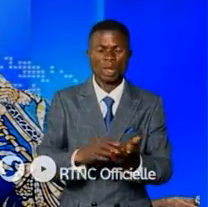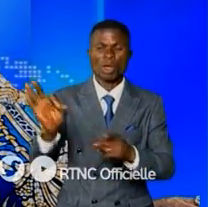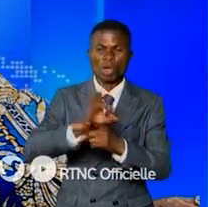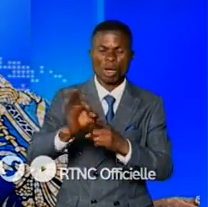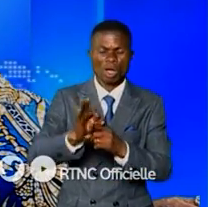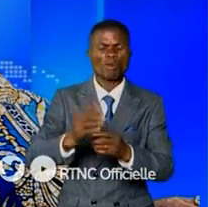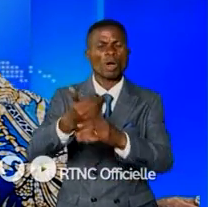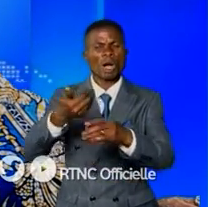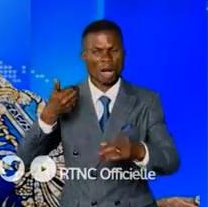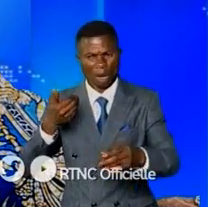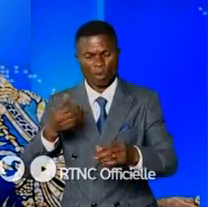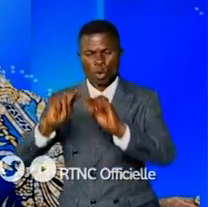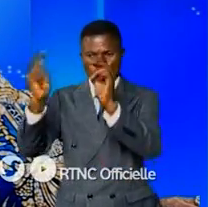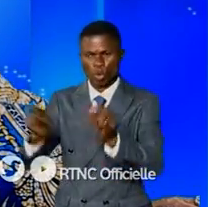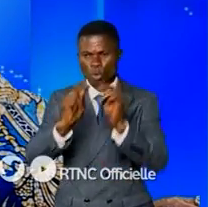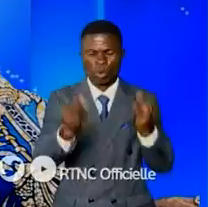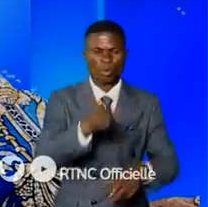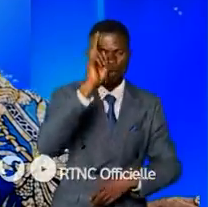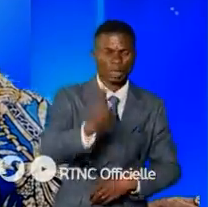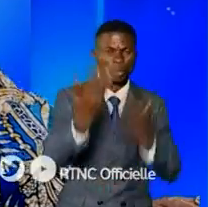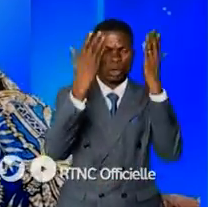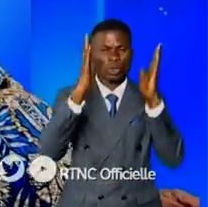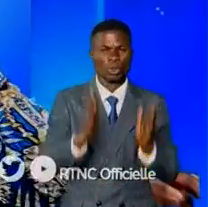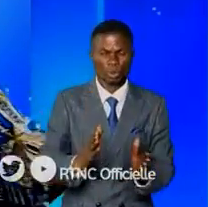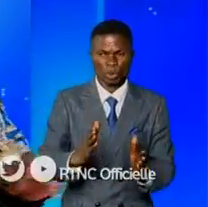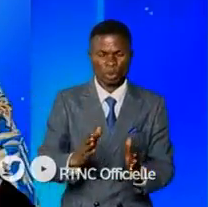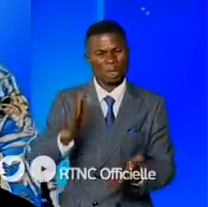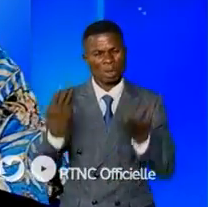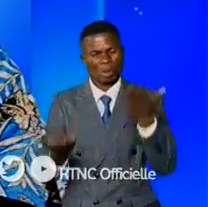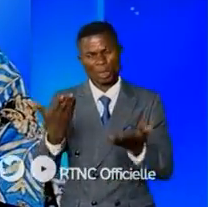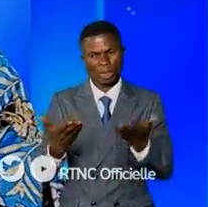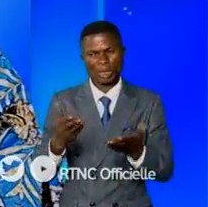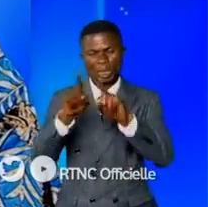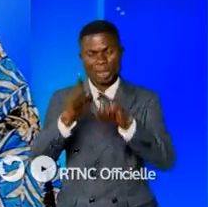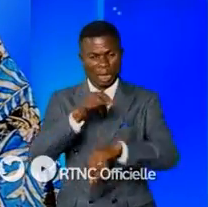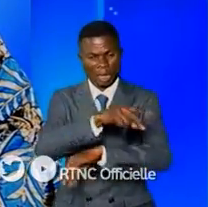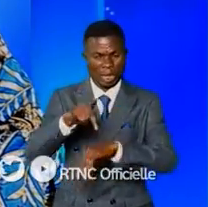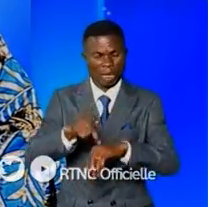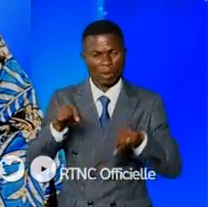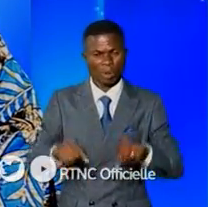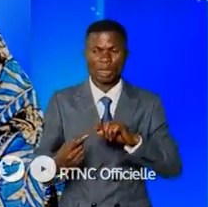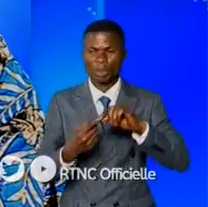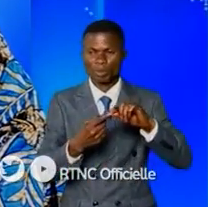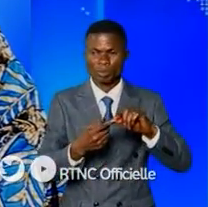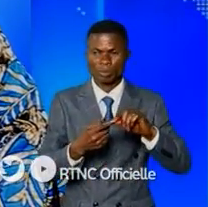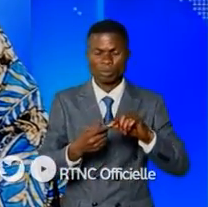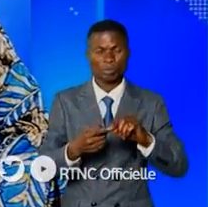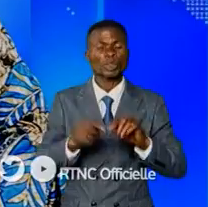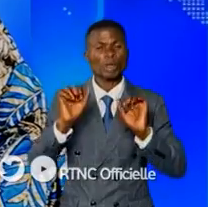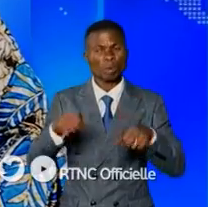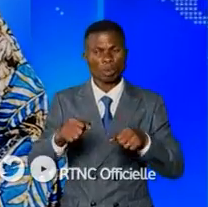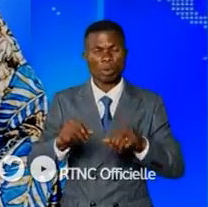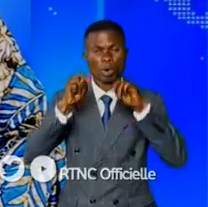promotions à grand effectif en poule de 200 étudiants ou tout au plus, et en cette période particulière, épargner le plus possible